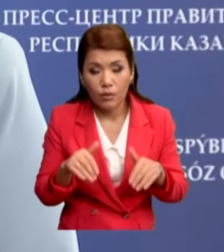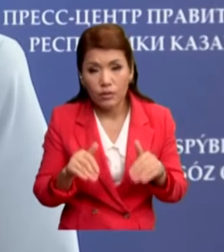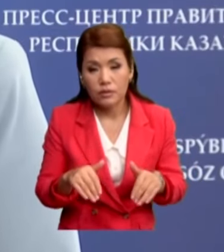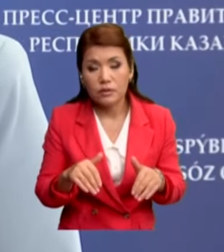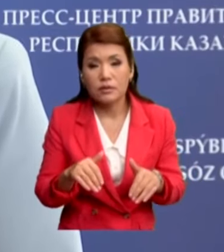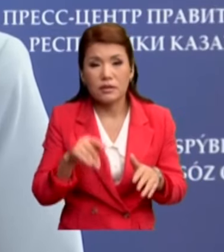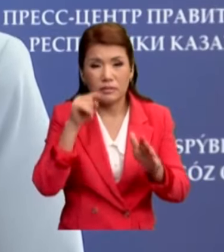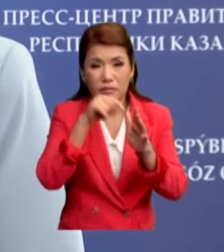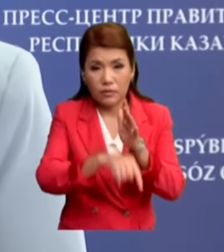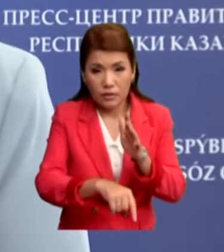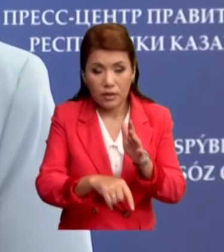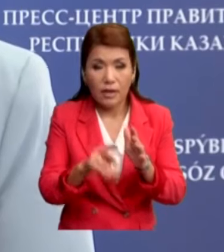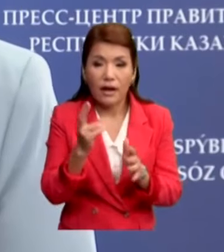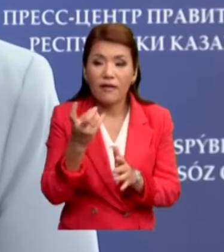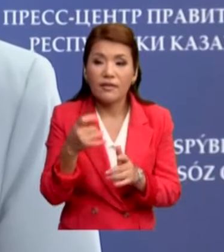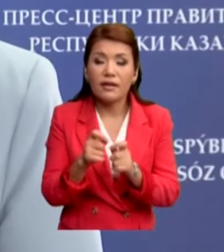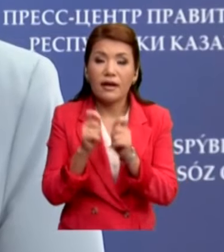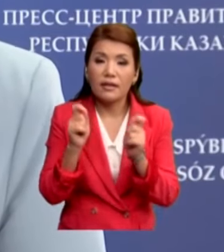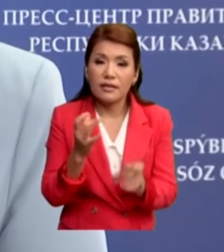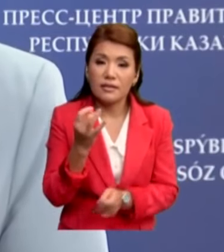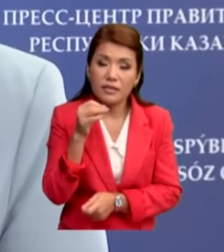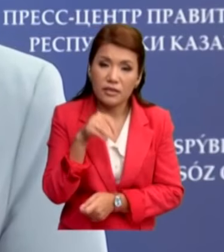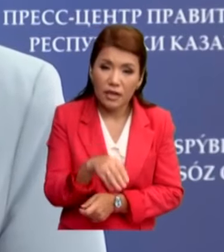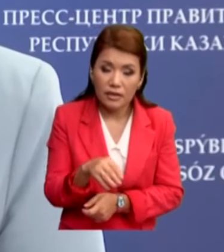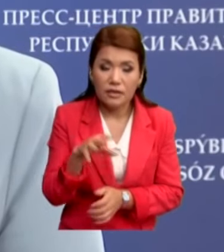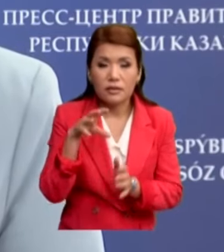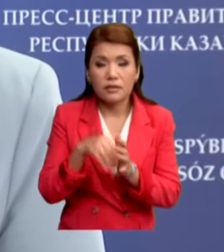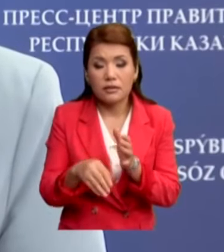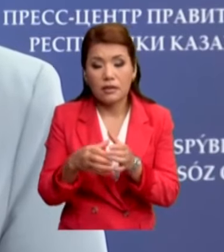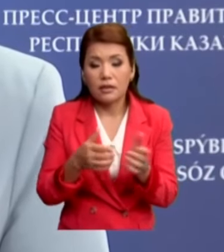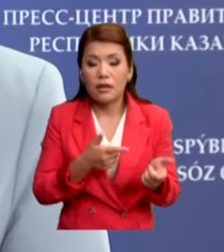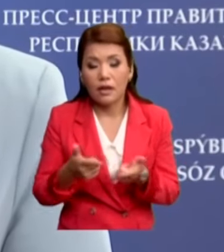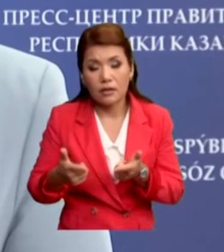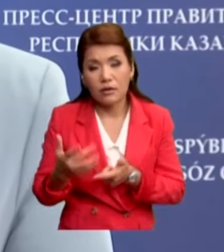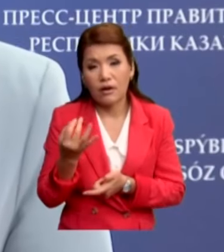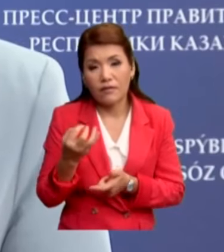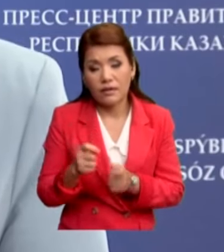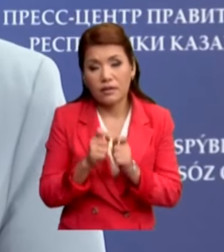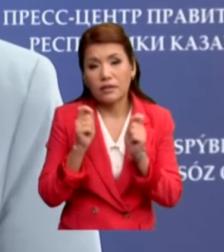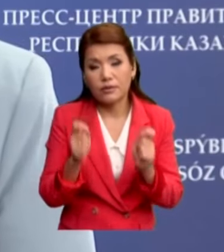колледждердің ішінде кафедра ашу, сержанттық составты дайындайтын кафедраларды ашу.